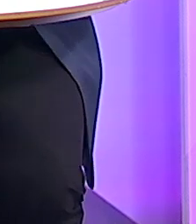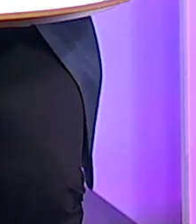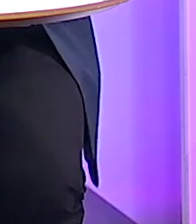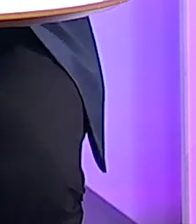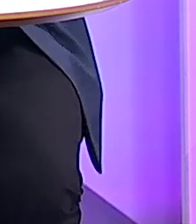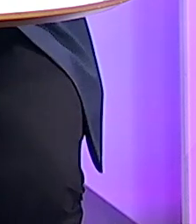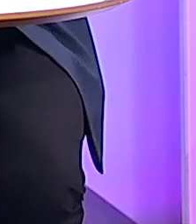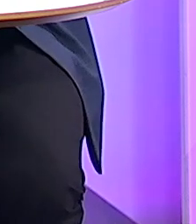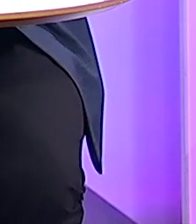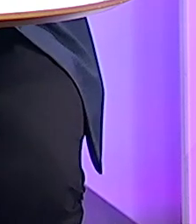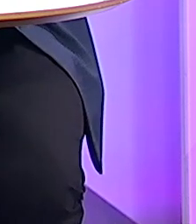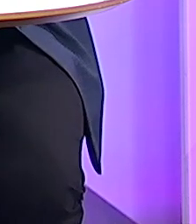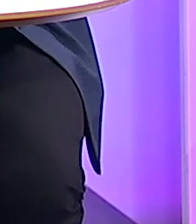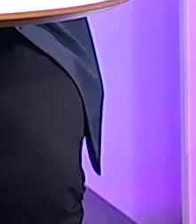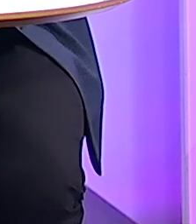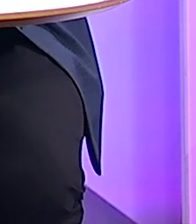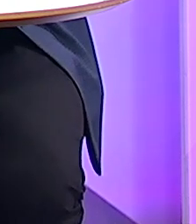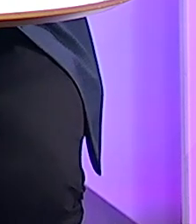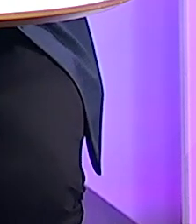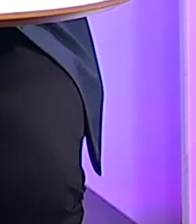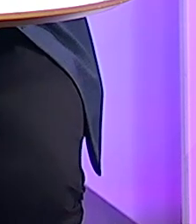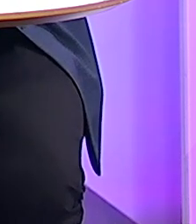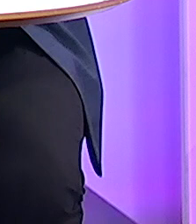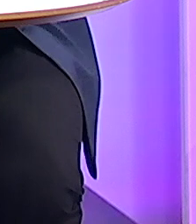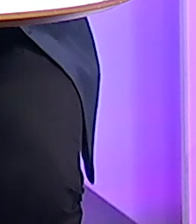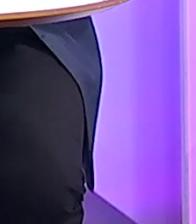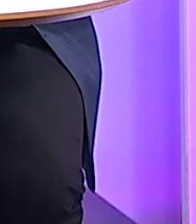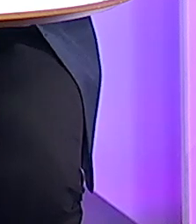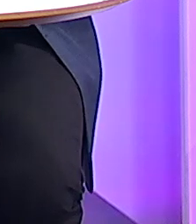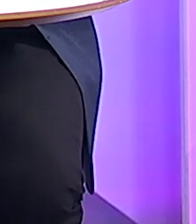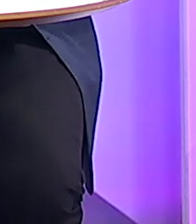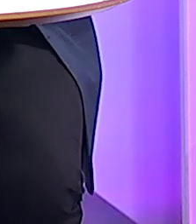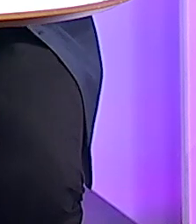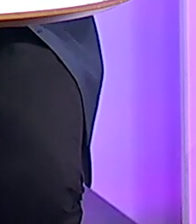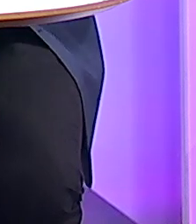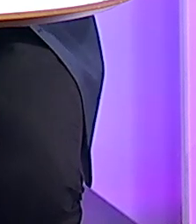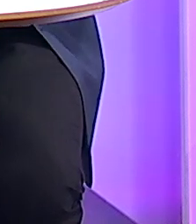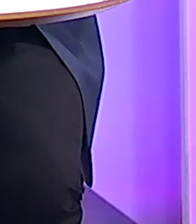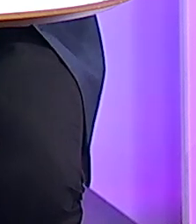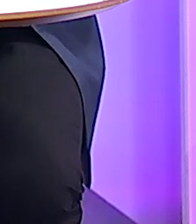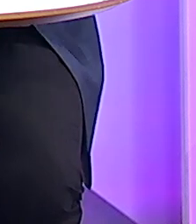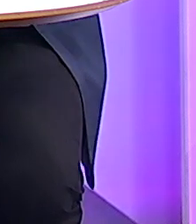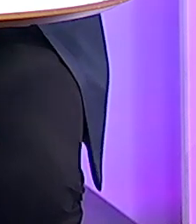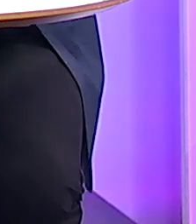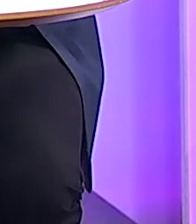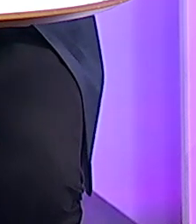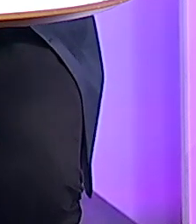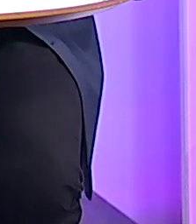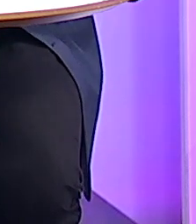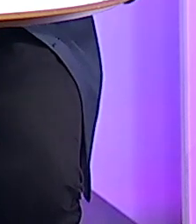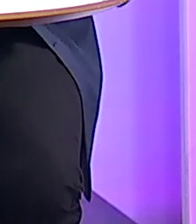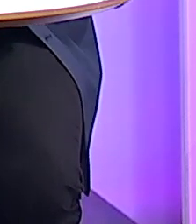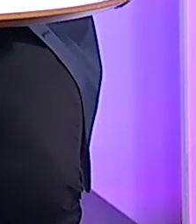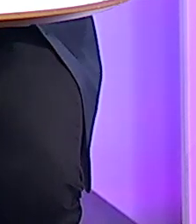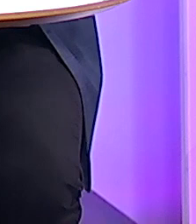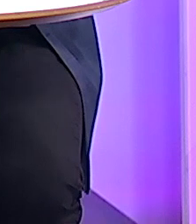itu, persidangan antara bahasa Inggeris ICEL kedua ini diharap dapat membawa penyelidik pengamal dan pendidik untuk